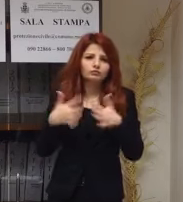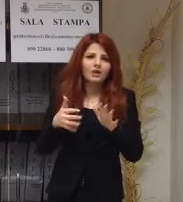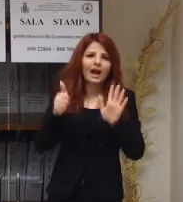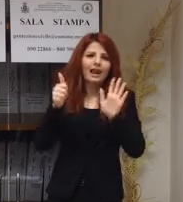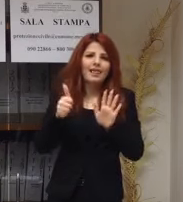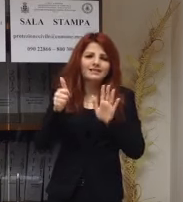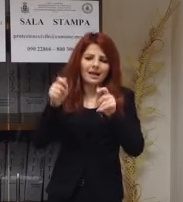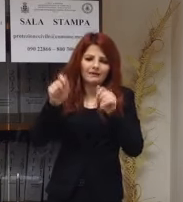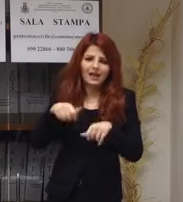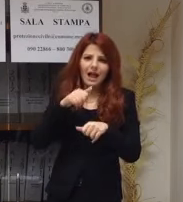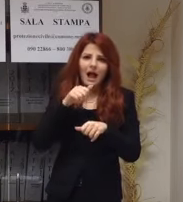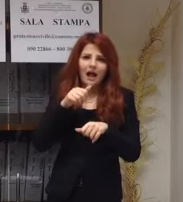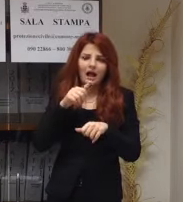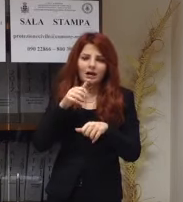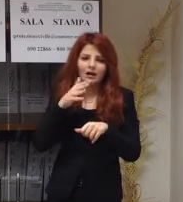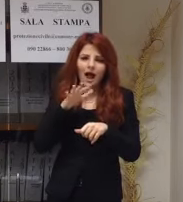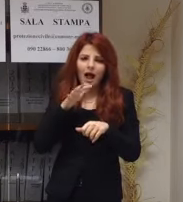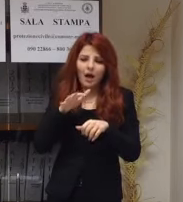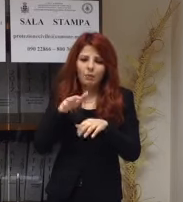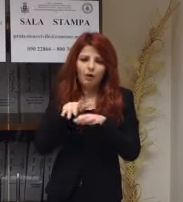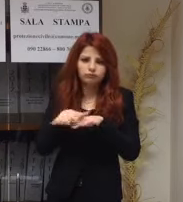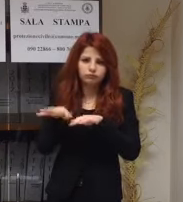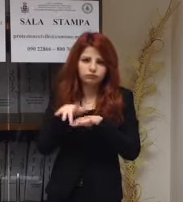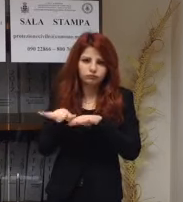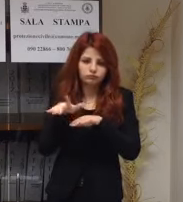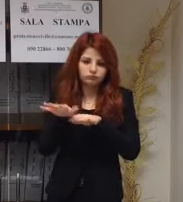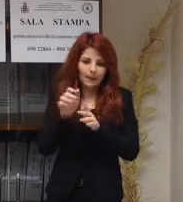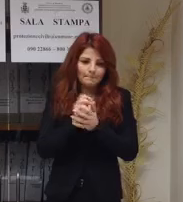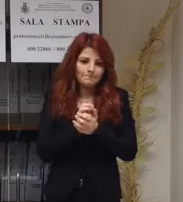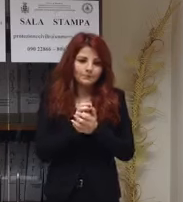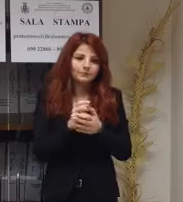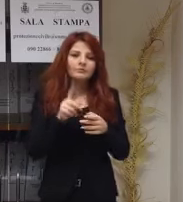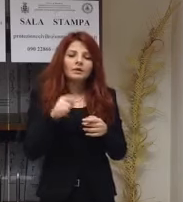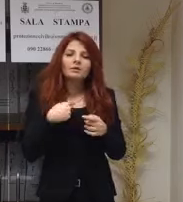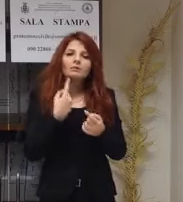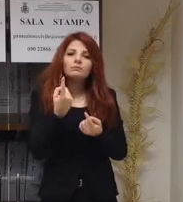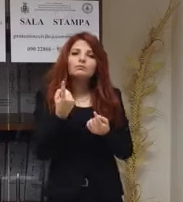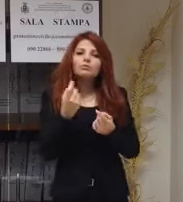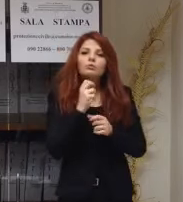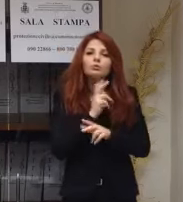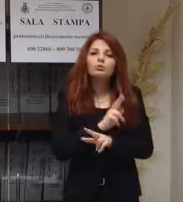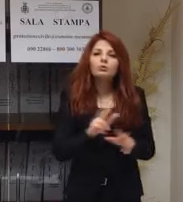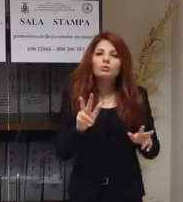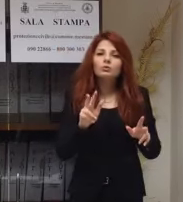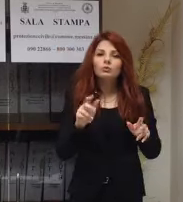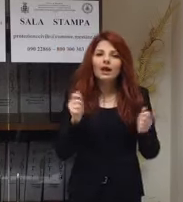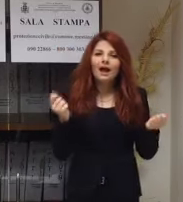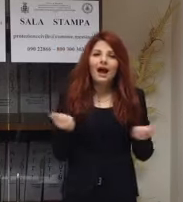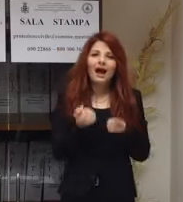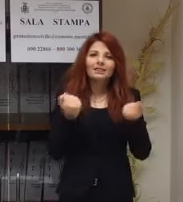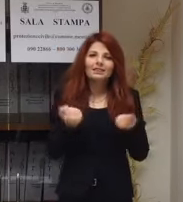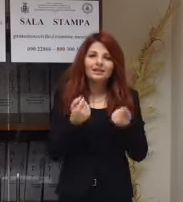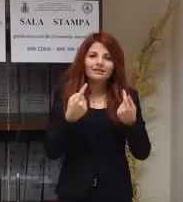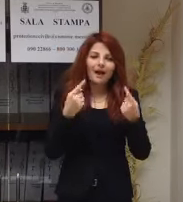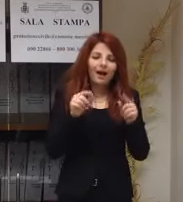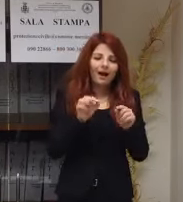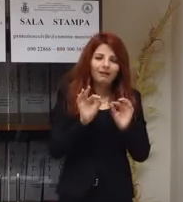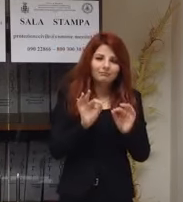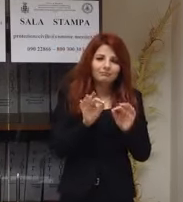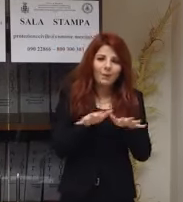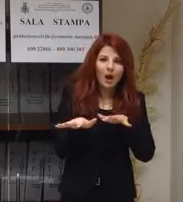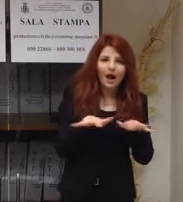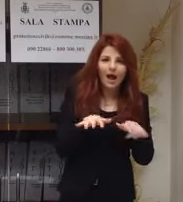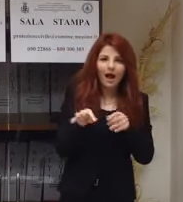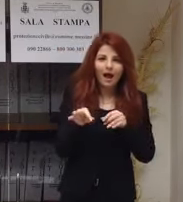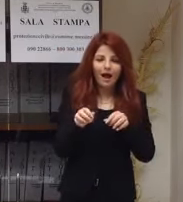comunicazioni, perché le attività degli assessorati, insomma dell'amministrazione, continuano. Quindi volevo comunicare che da